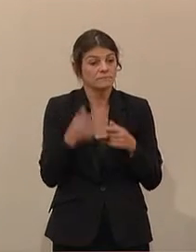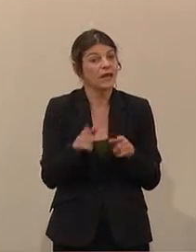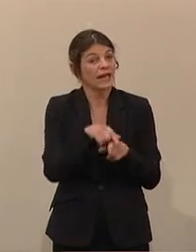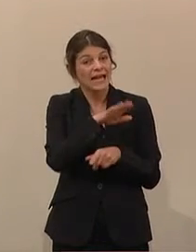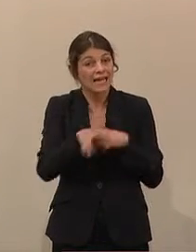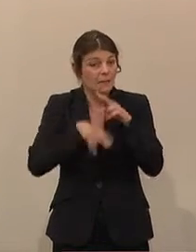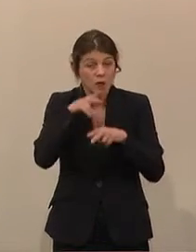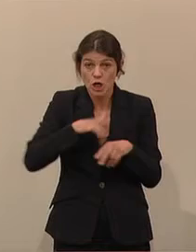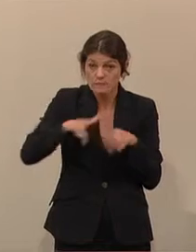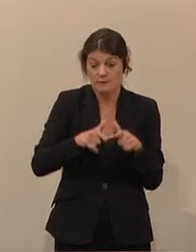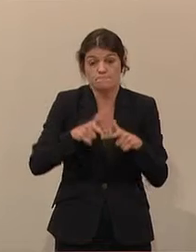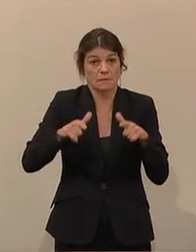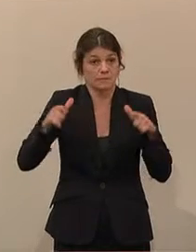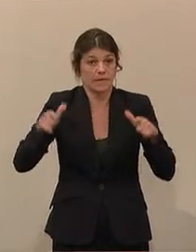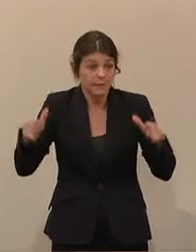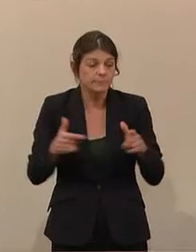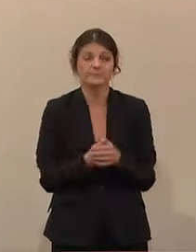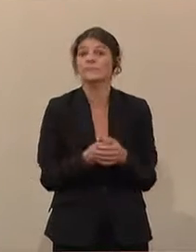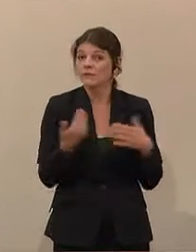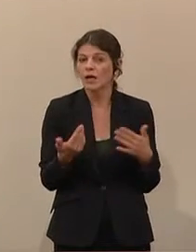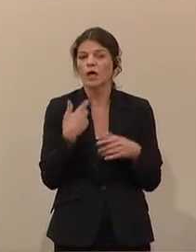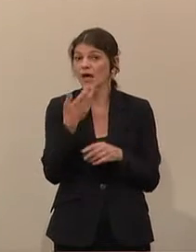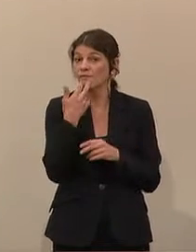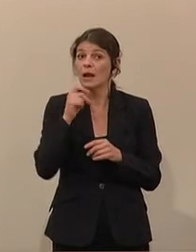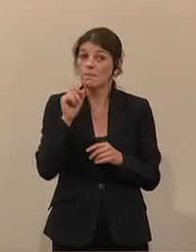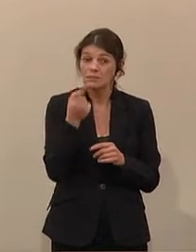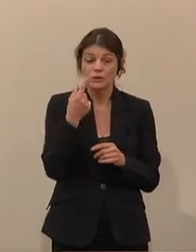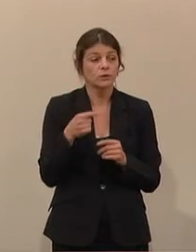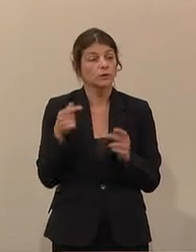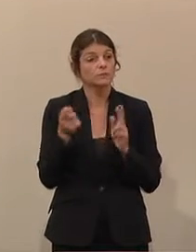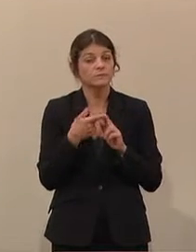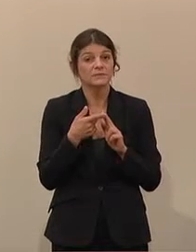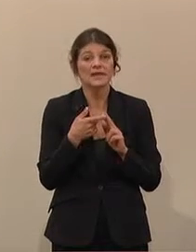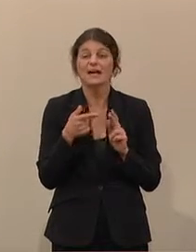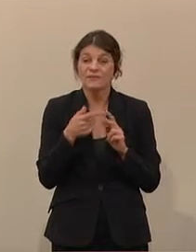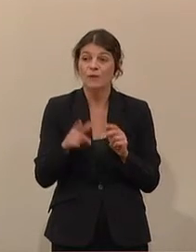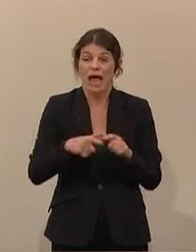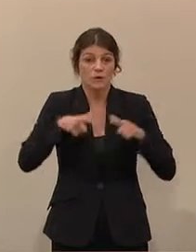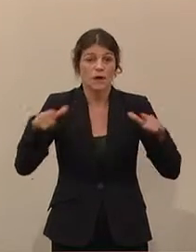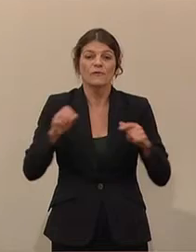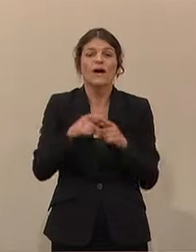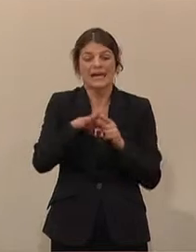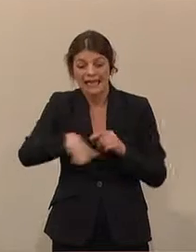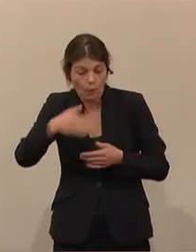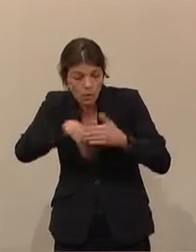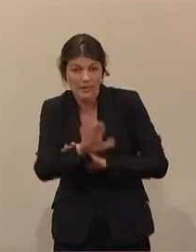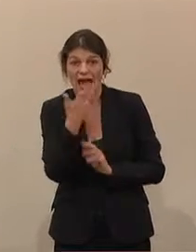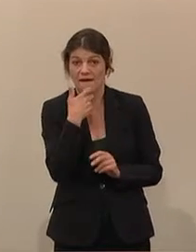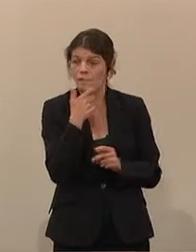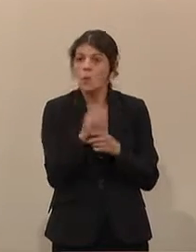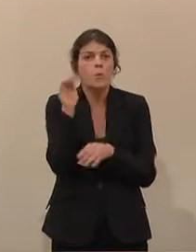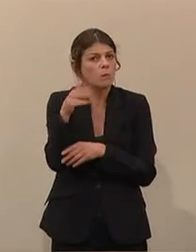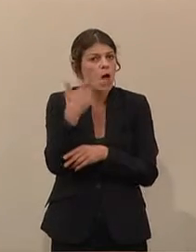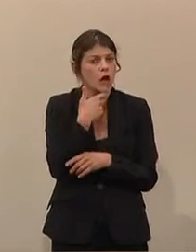den Ausbau der Kinderbetreuung. Und da möchten wir vor allem den Ausbau der unter Dreijährigen forcieren, weil über